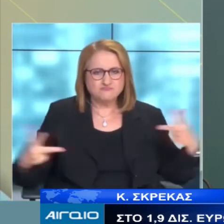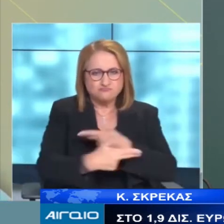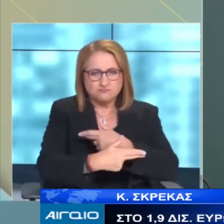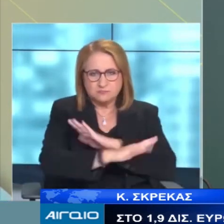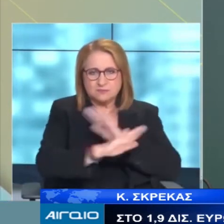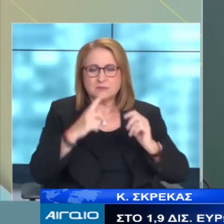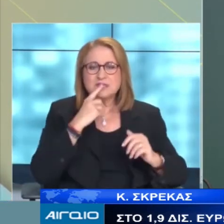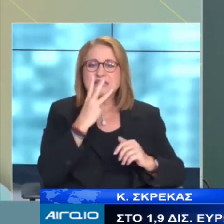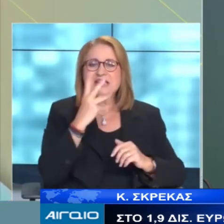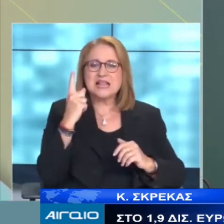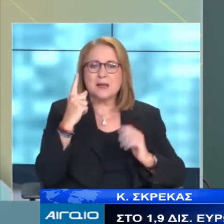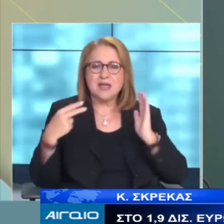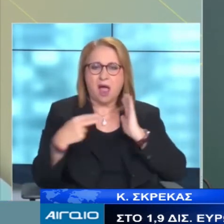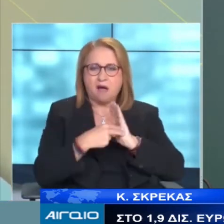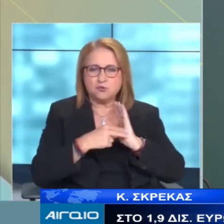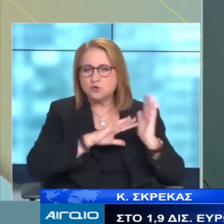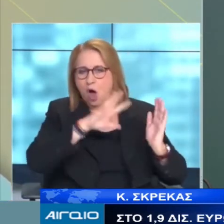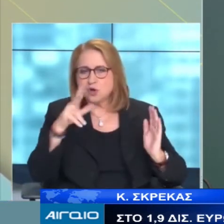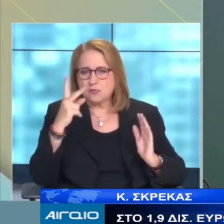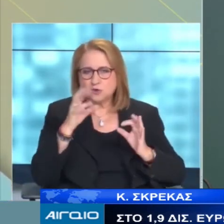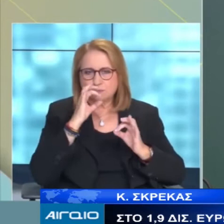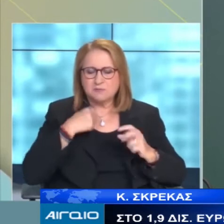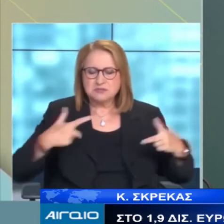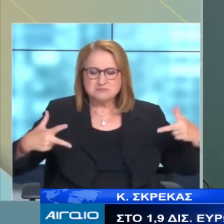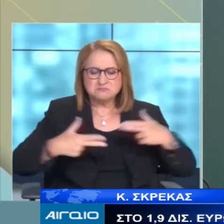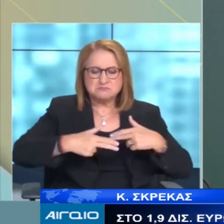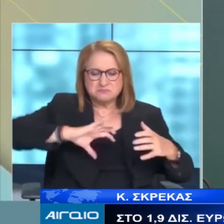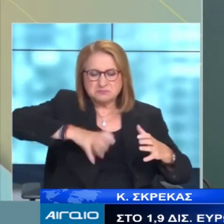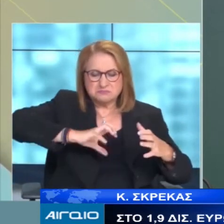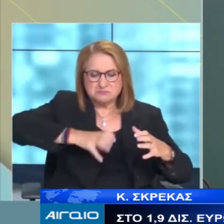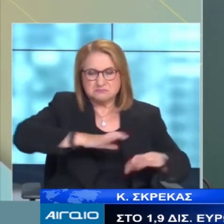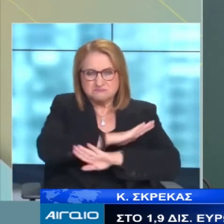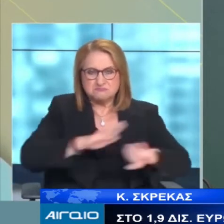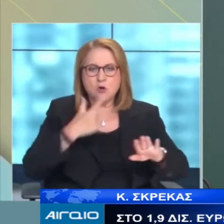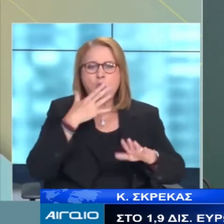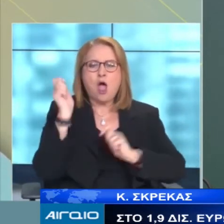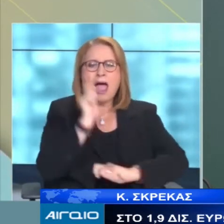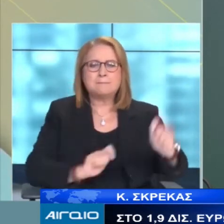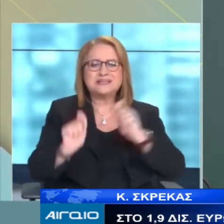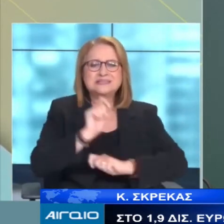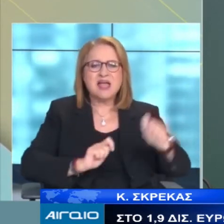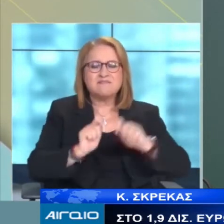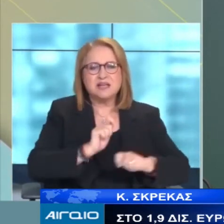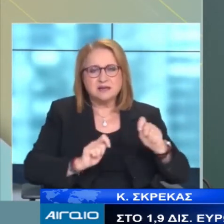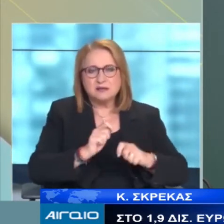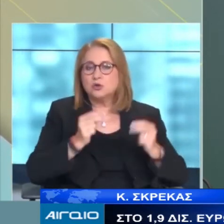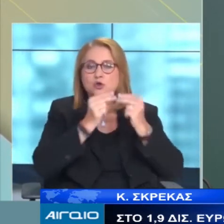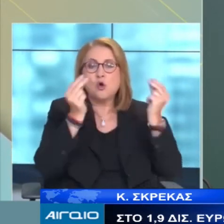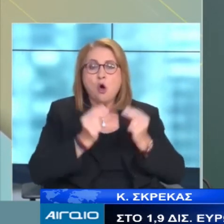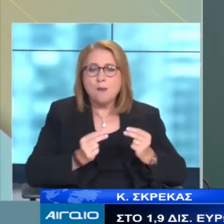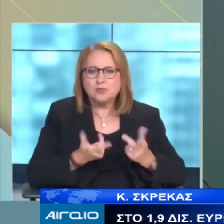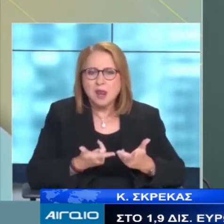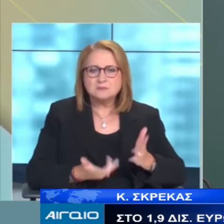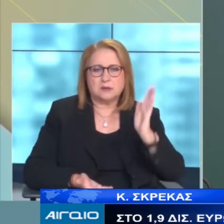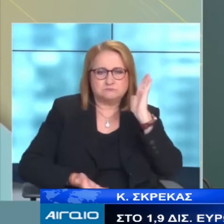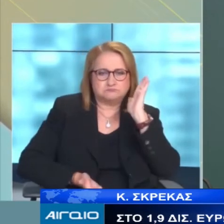τις 31 Αυγούστου έως τις 2 Σεπτεμβρίου, επιτείνουν περαιτέρω το πρόβλημα, με αποτέλεσμα οι τιμές του φυσικού αερίου